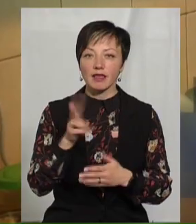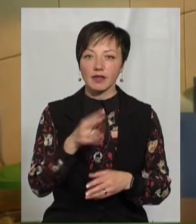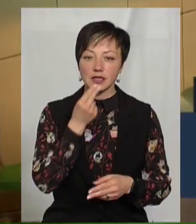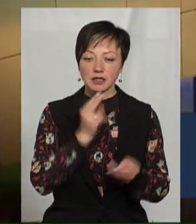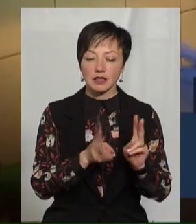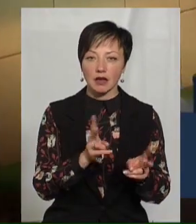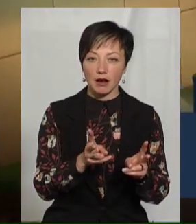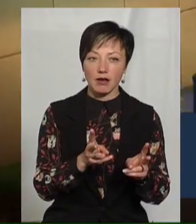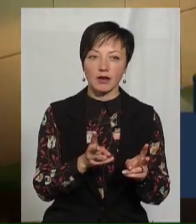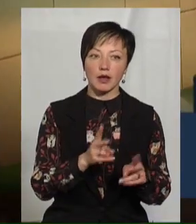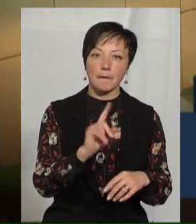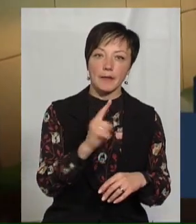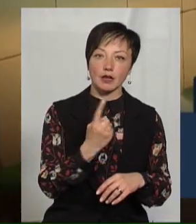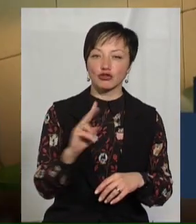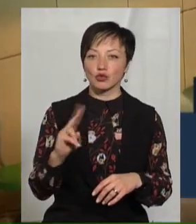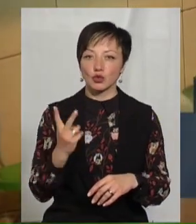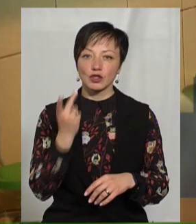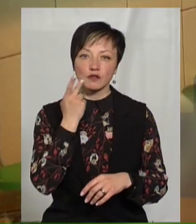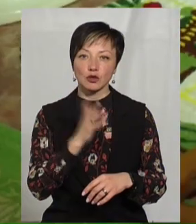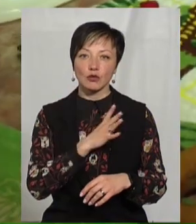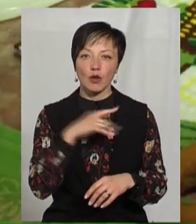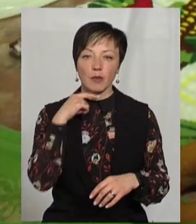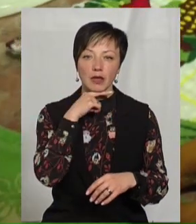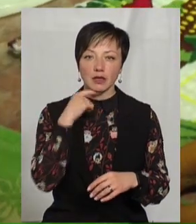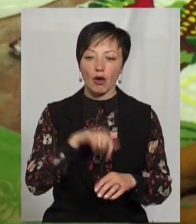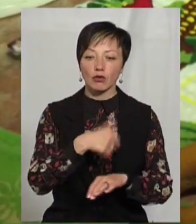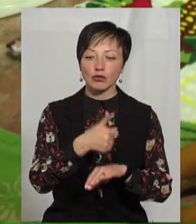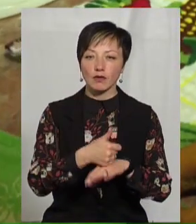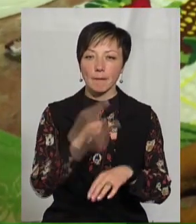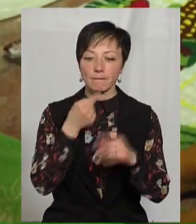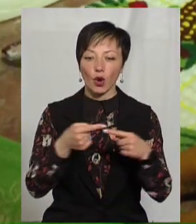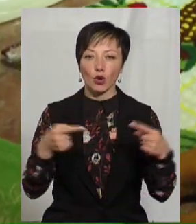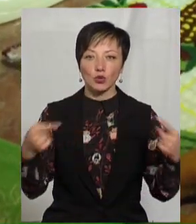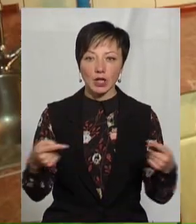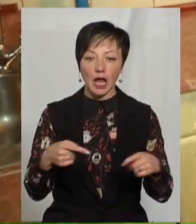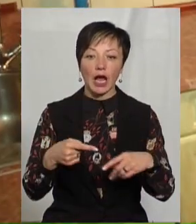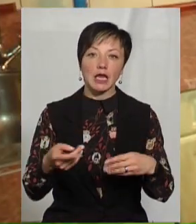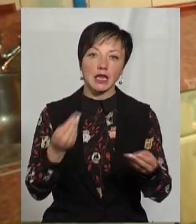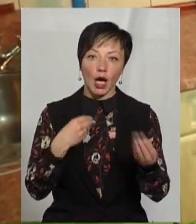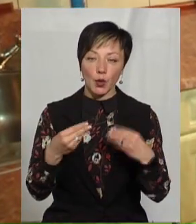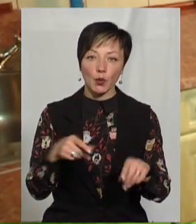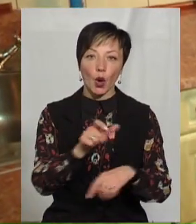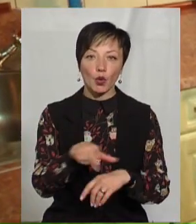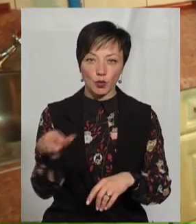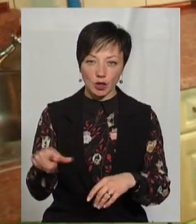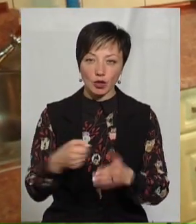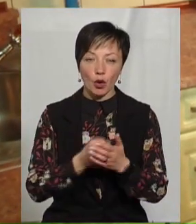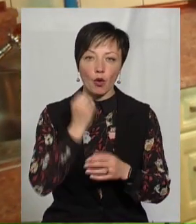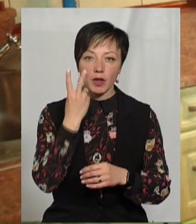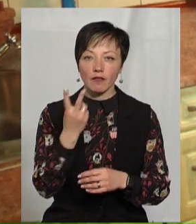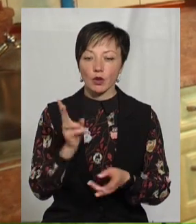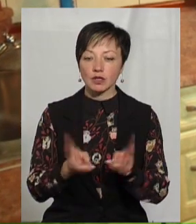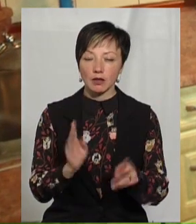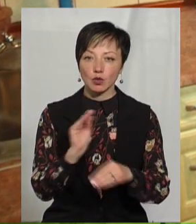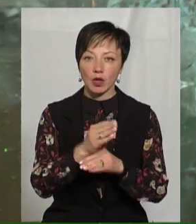Ми стараємося, щоб і на перший, і на другий завжди було щось м'ясне. Основна маса продуктів – це ті, які дають люди. За її словами, до обіду з 2 страв додають